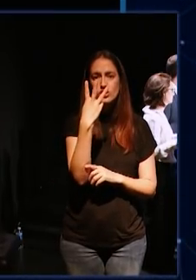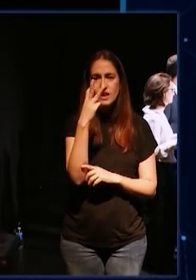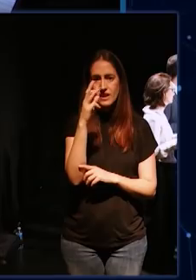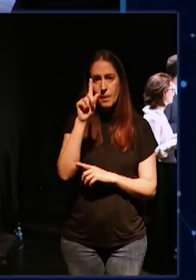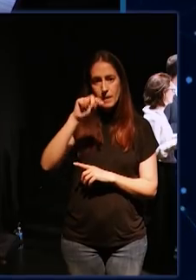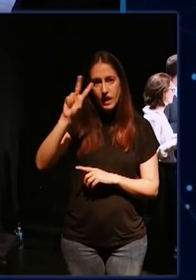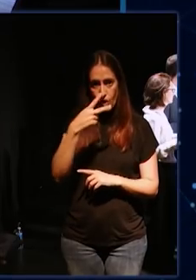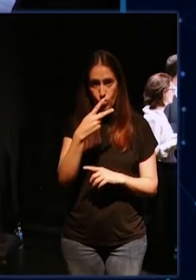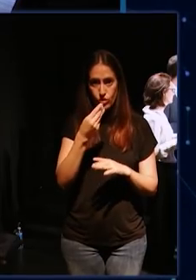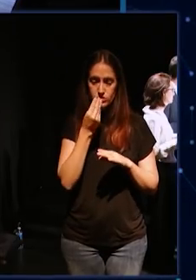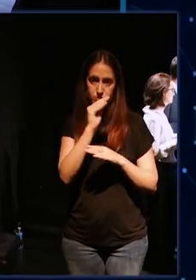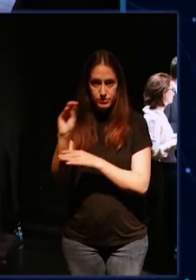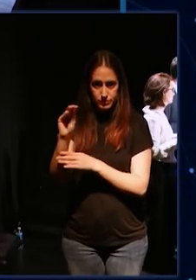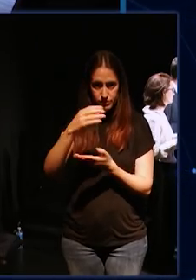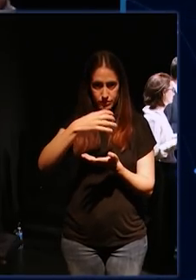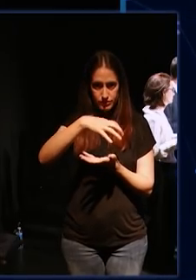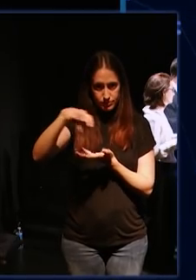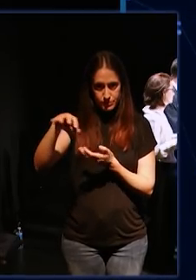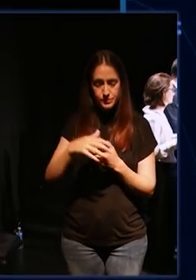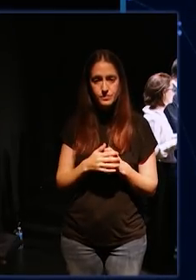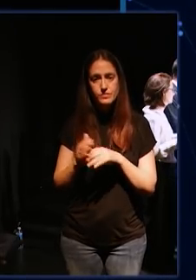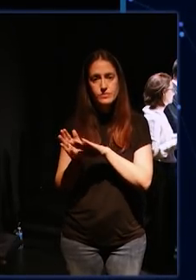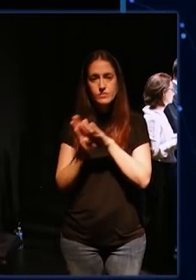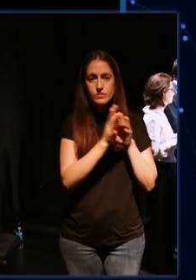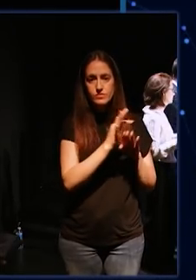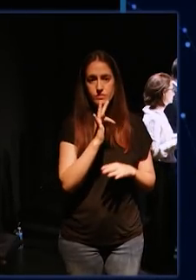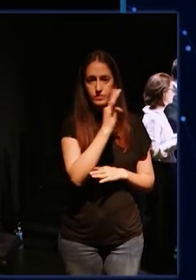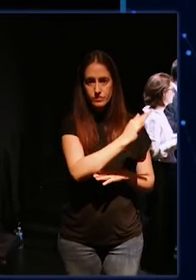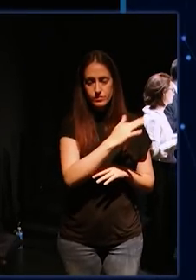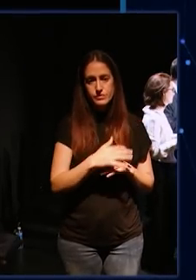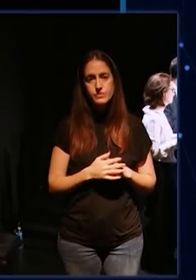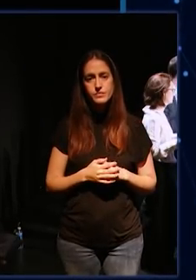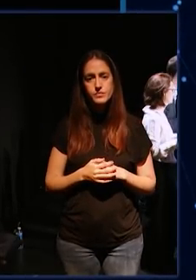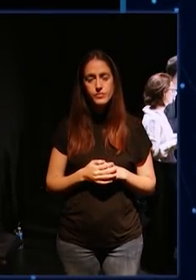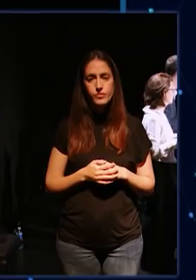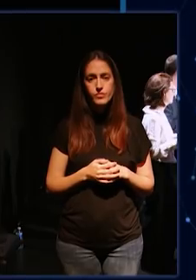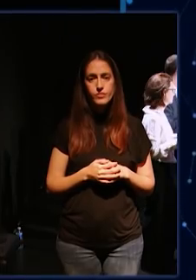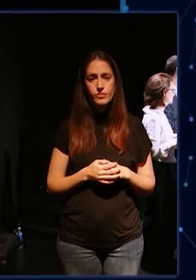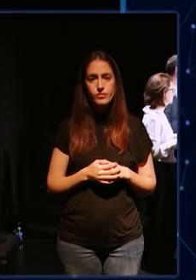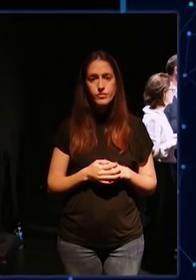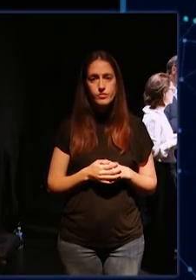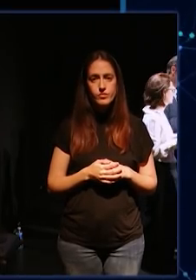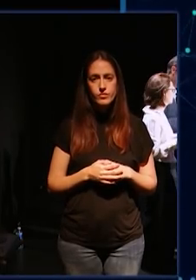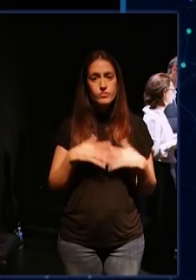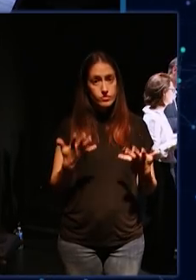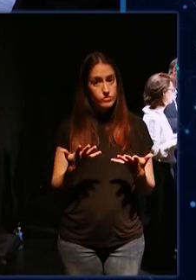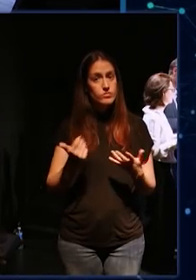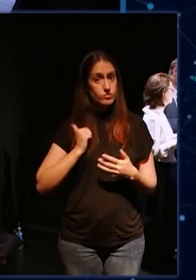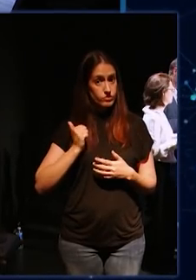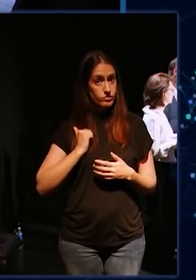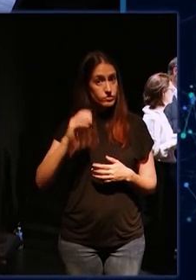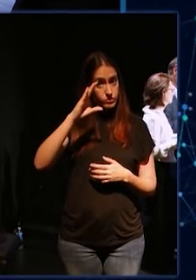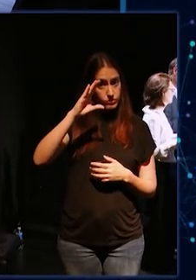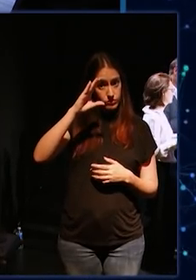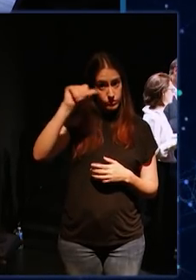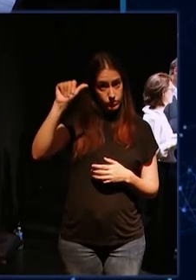en totes aquestes persones. Enrique Jimeno, que hem d'anar avançant. Sí, Enrique Jimeno. Bueno, aprovechando la